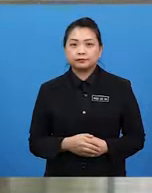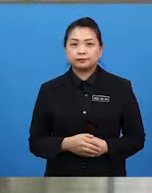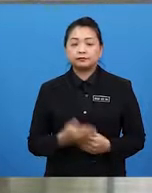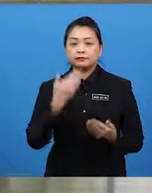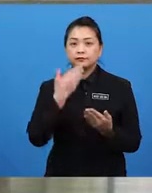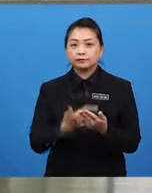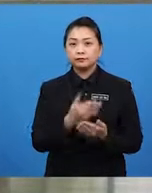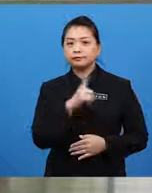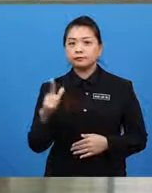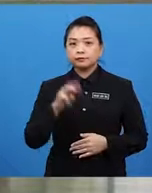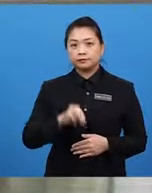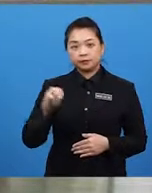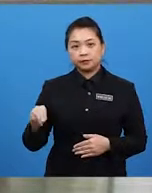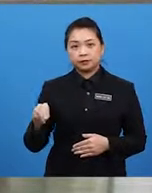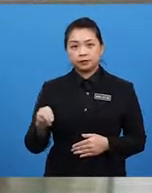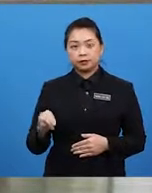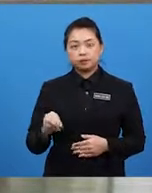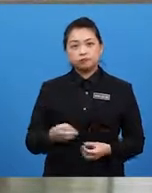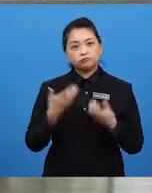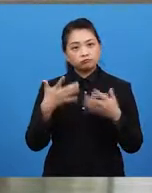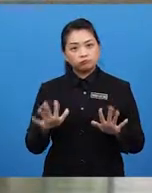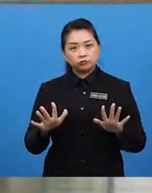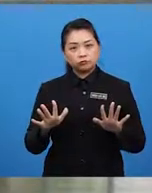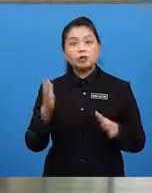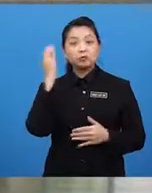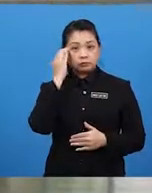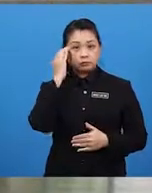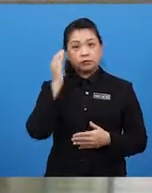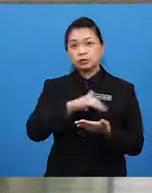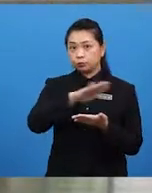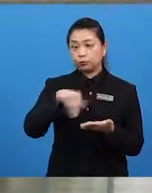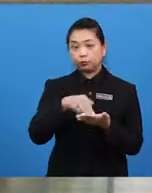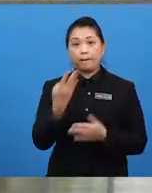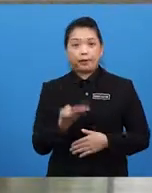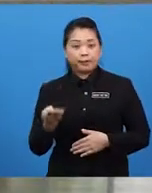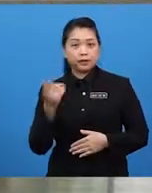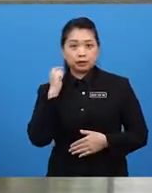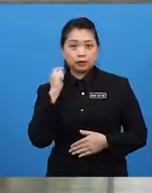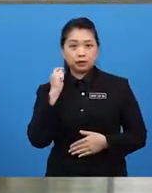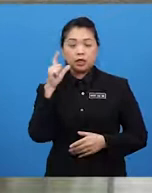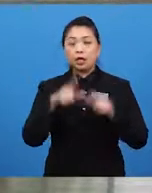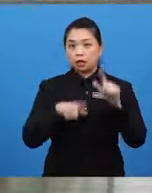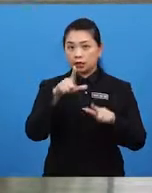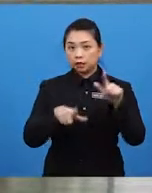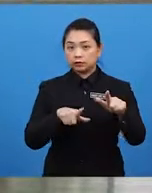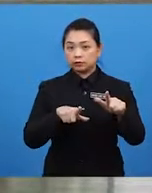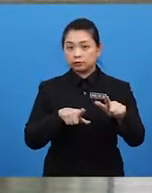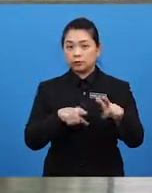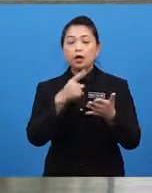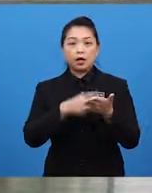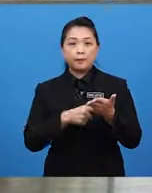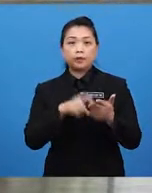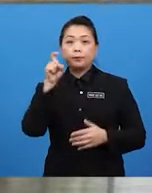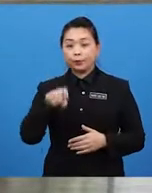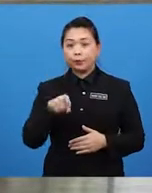pailah budeg Budeg setelah mengenal pasti semua bahan-bahan tadi naskah seterusnya Apa